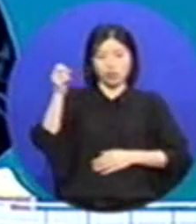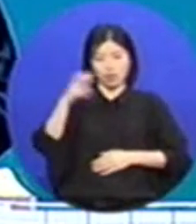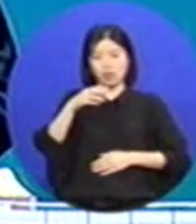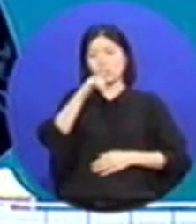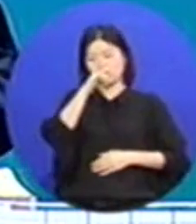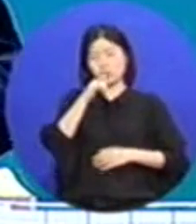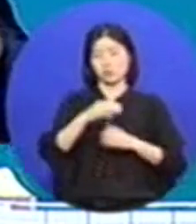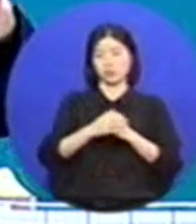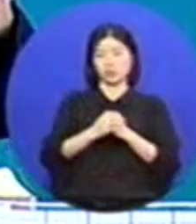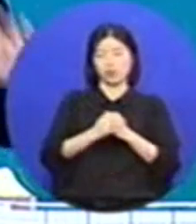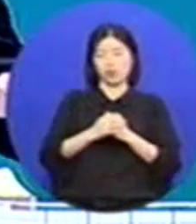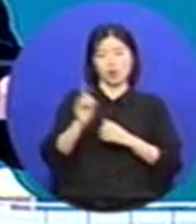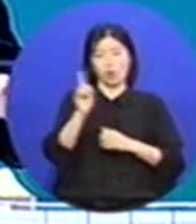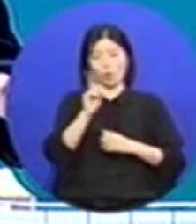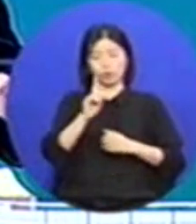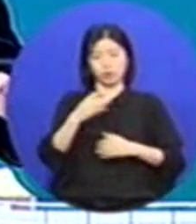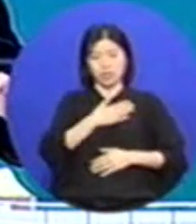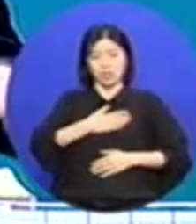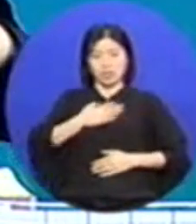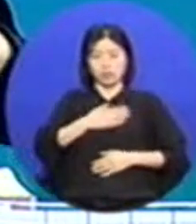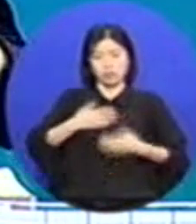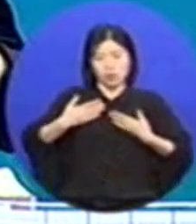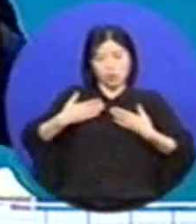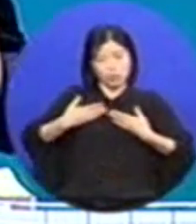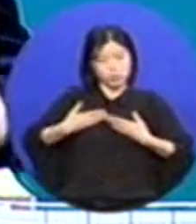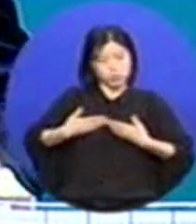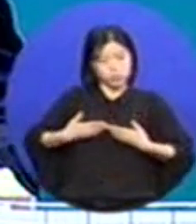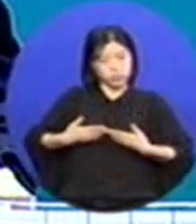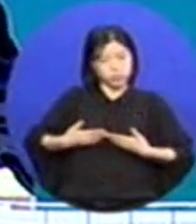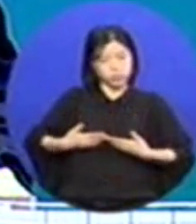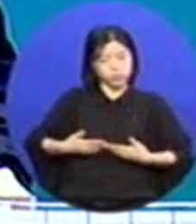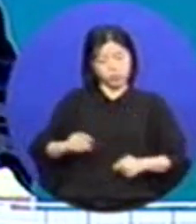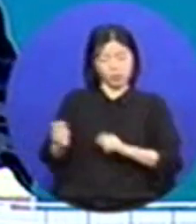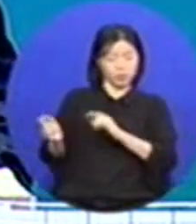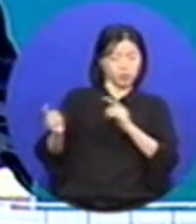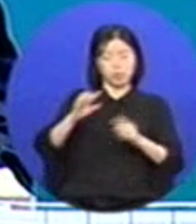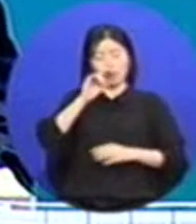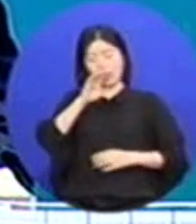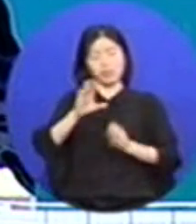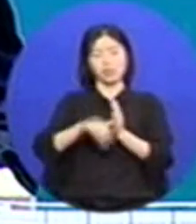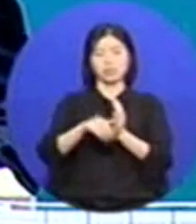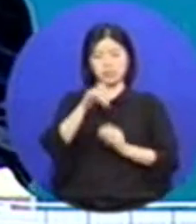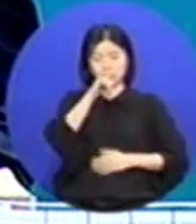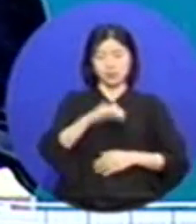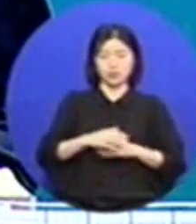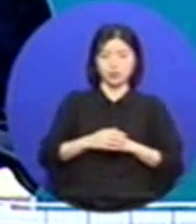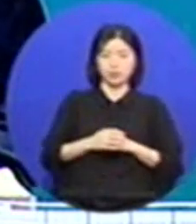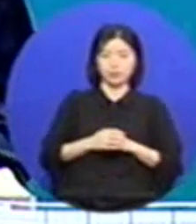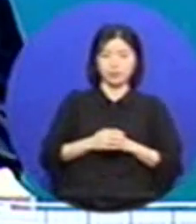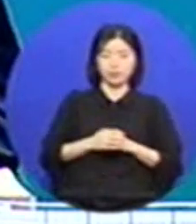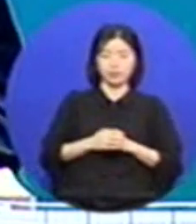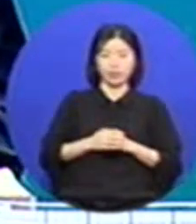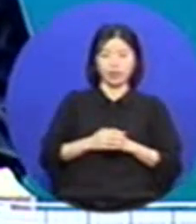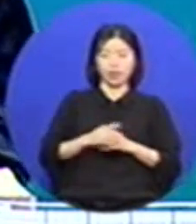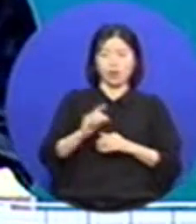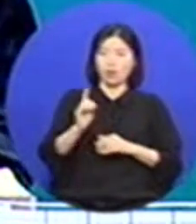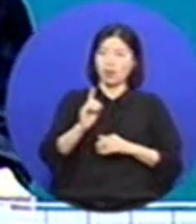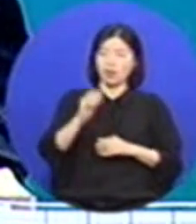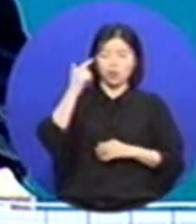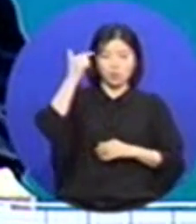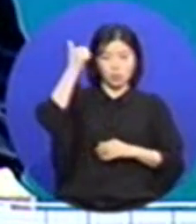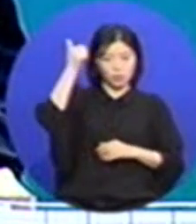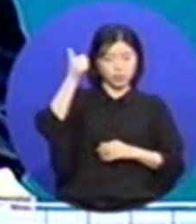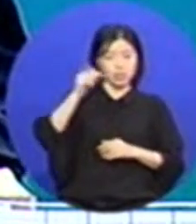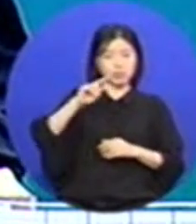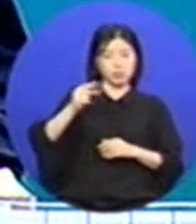어떤 때는 기분이 가라 앉아서 도무지 회복이 안 될 때가 있어요 아요 목사님도 그런 때가